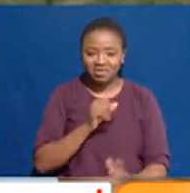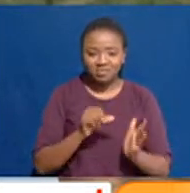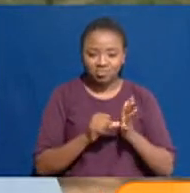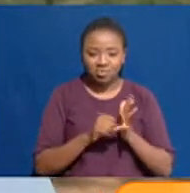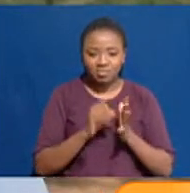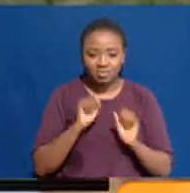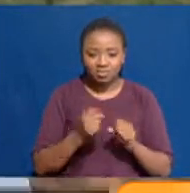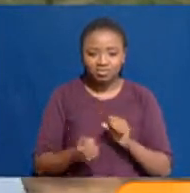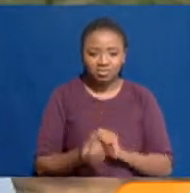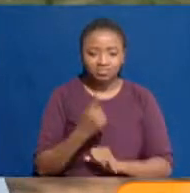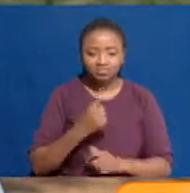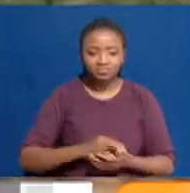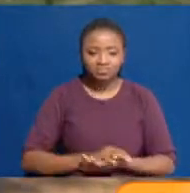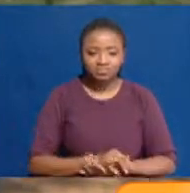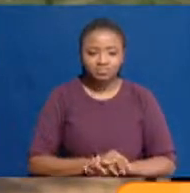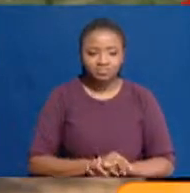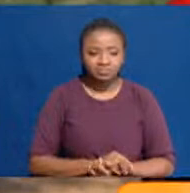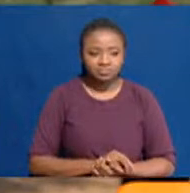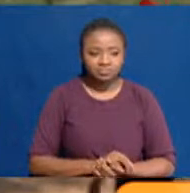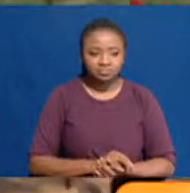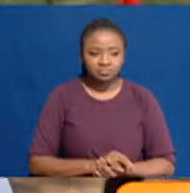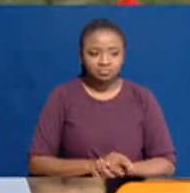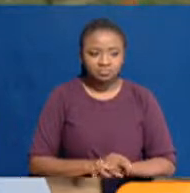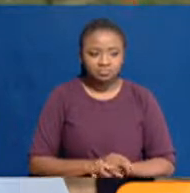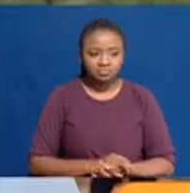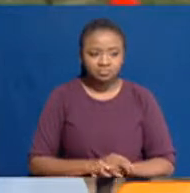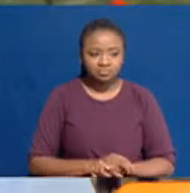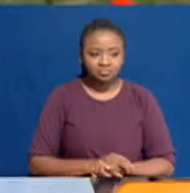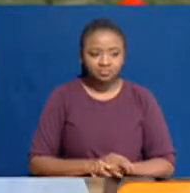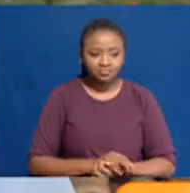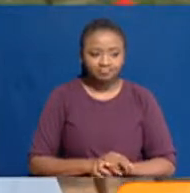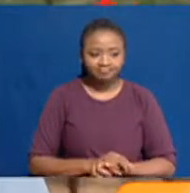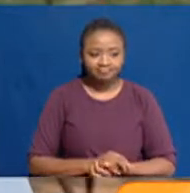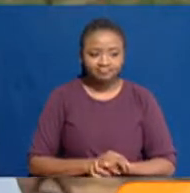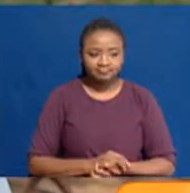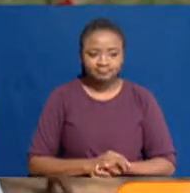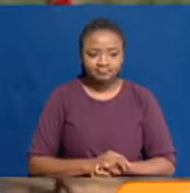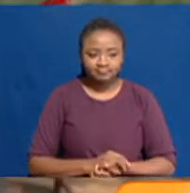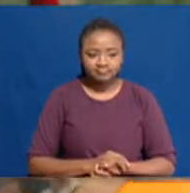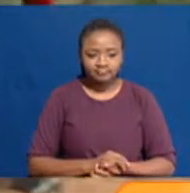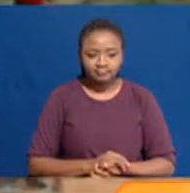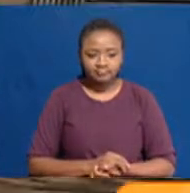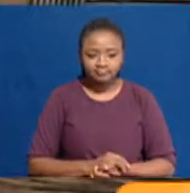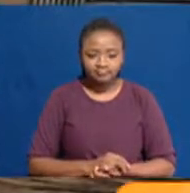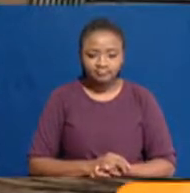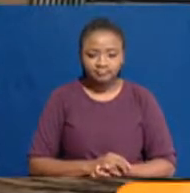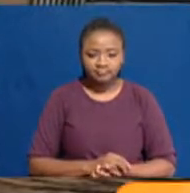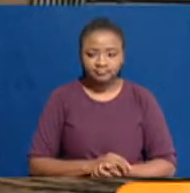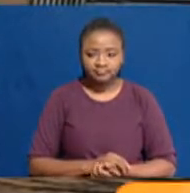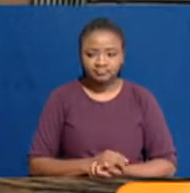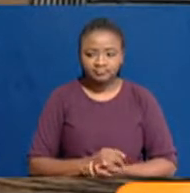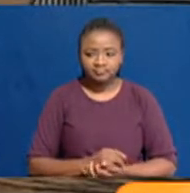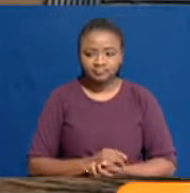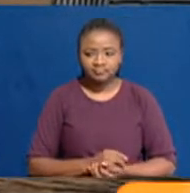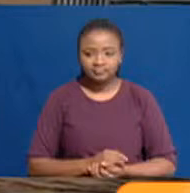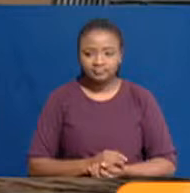kama lake itarudi tena huko kutoka chini huko na kufanya ile mambo ilikuwa imefanya.